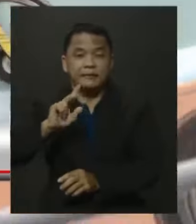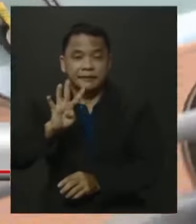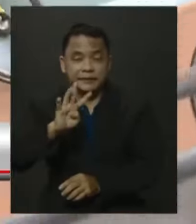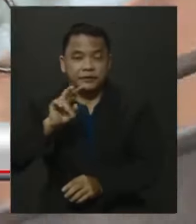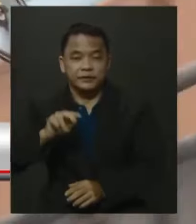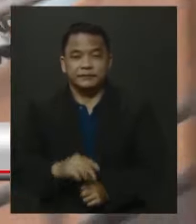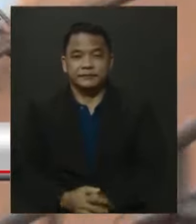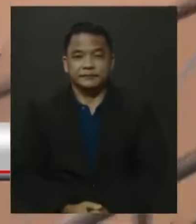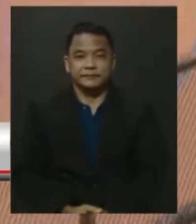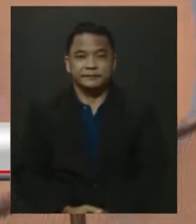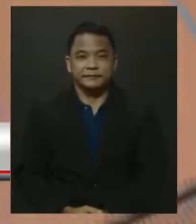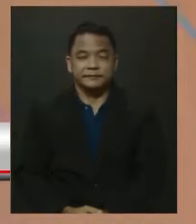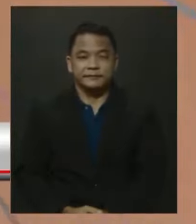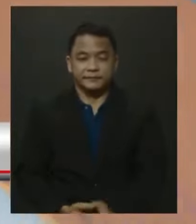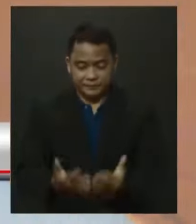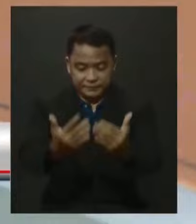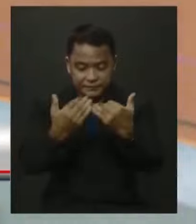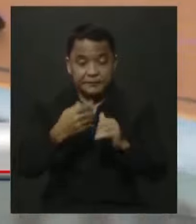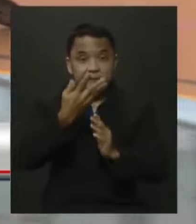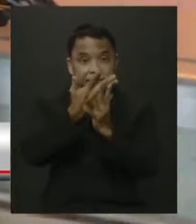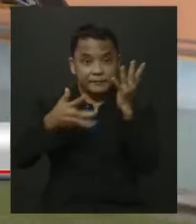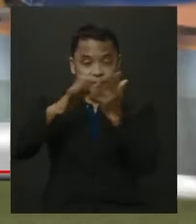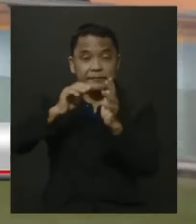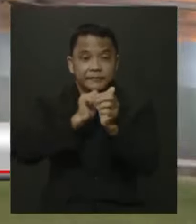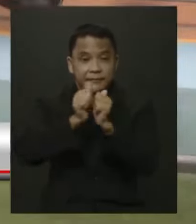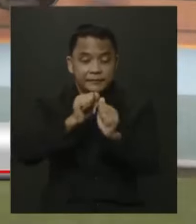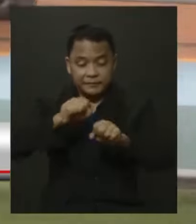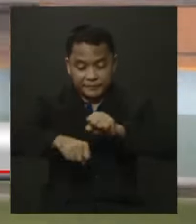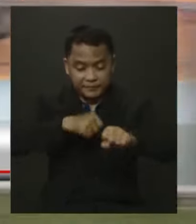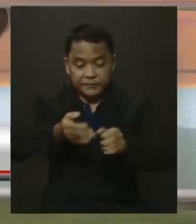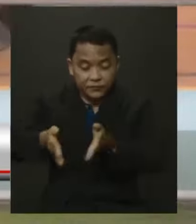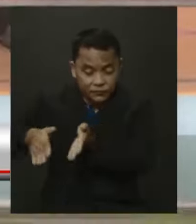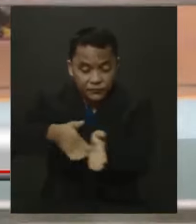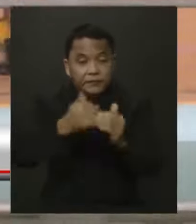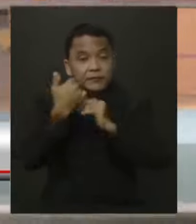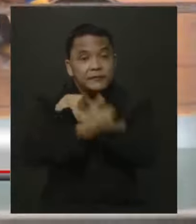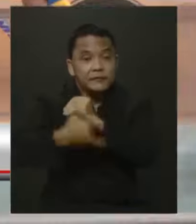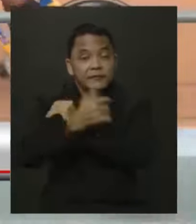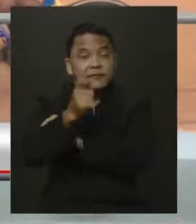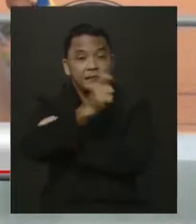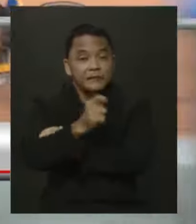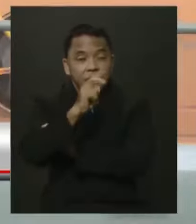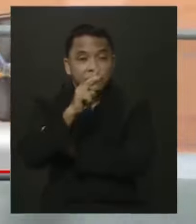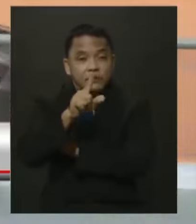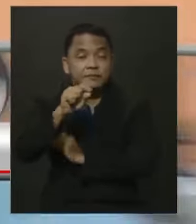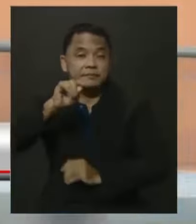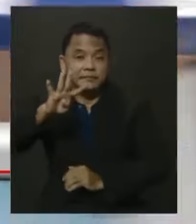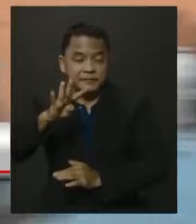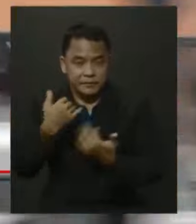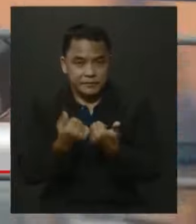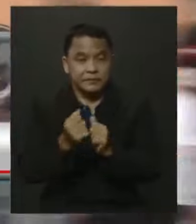8.334 วินาทีค่ะและสำหรับโปรแกรมการแข่งขันจักรยานประเภทลู่นานาชาติ Track Asia Cup 2024วัน